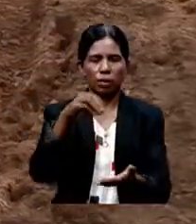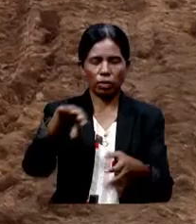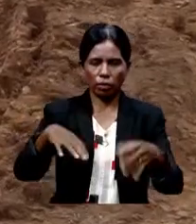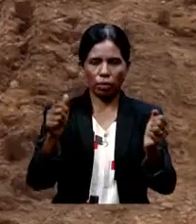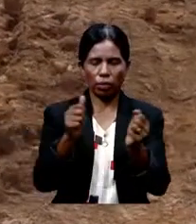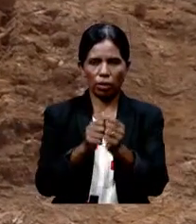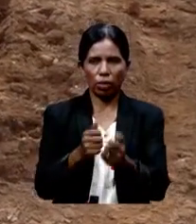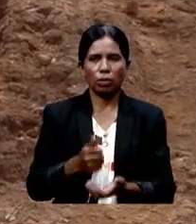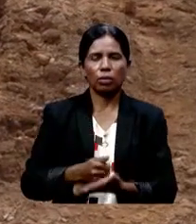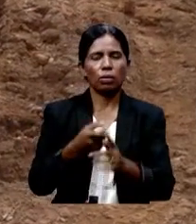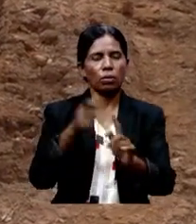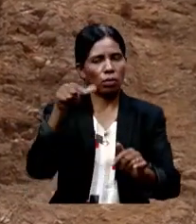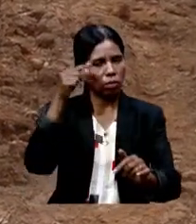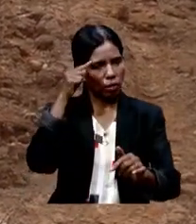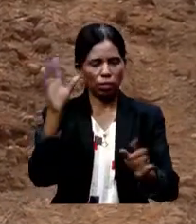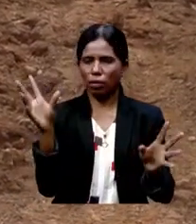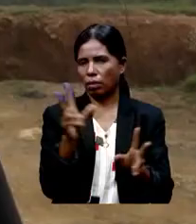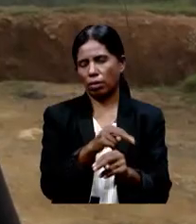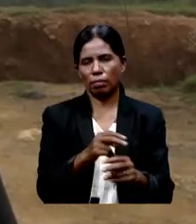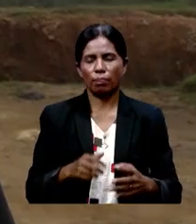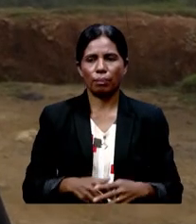satu apo iru mesi gubern lai to